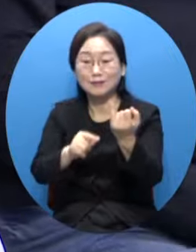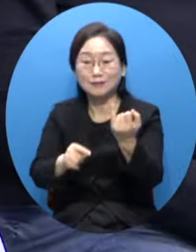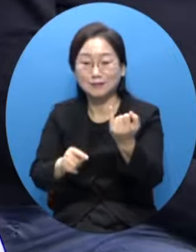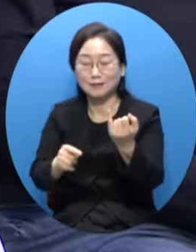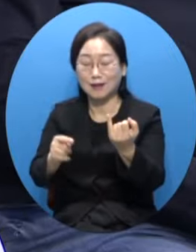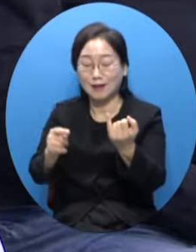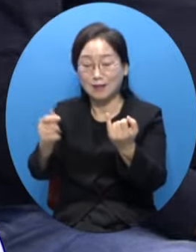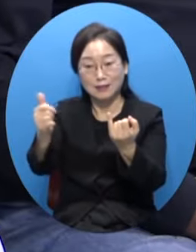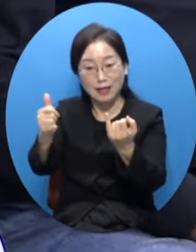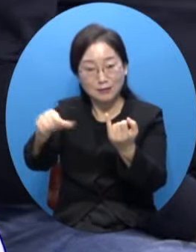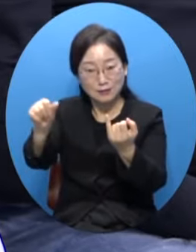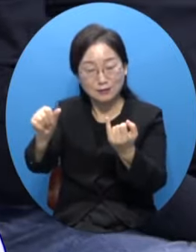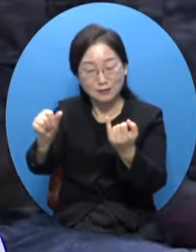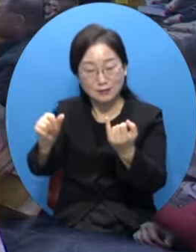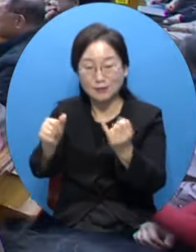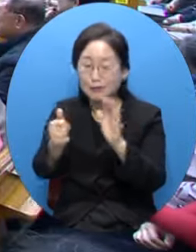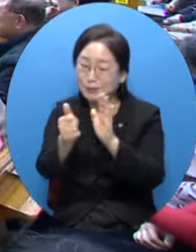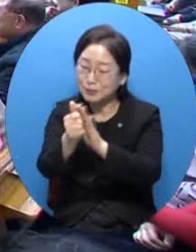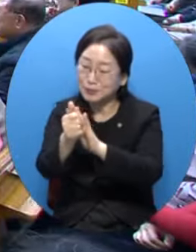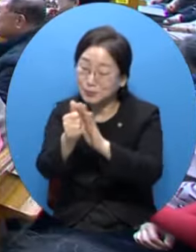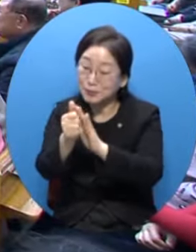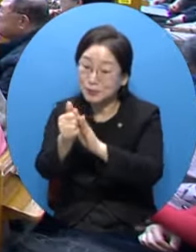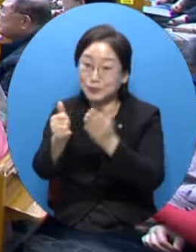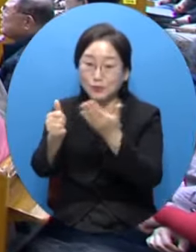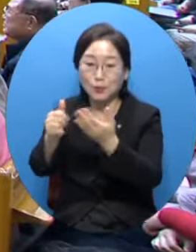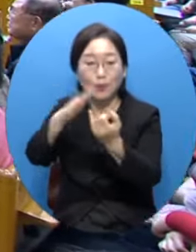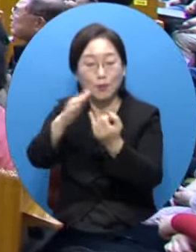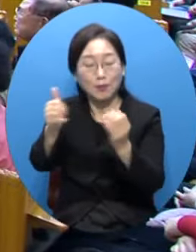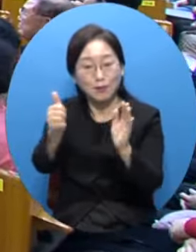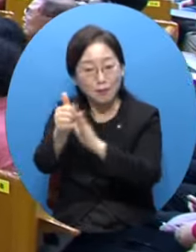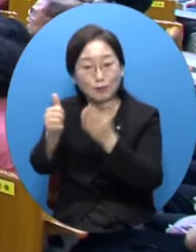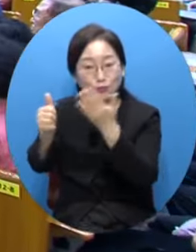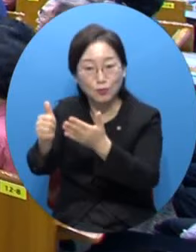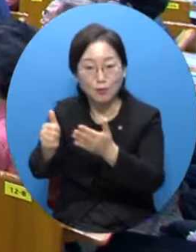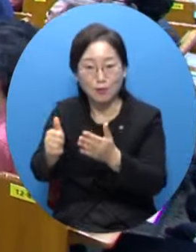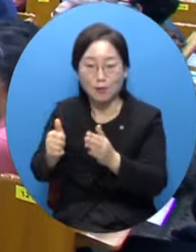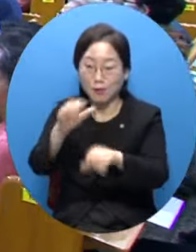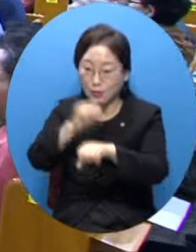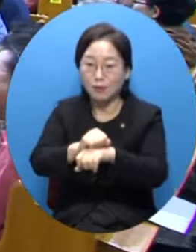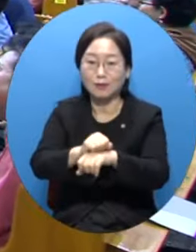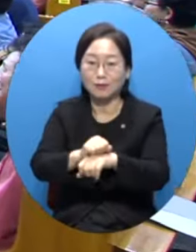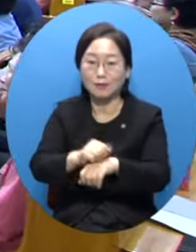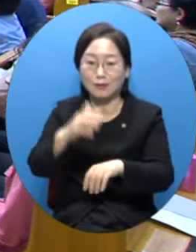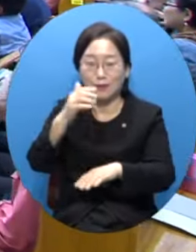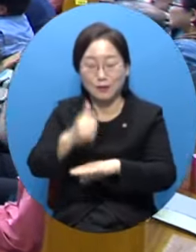준영이를 돌보게 했습니다. 얘가 얼마 헌정으로 준영이를 잘 돌봐주는지 나중에